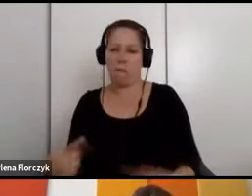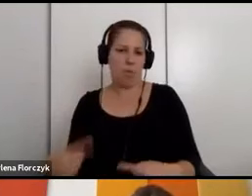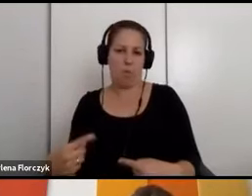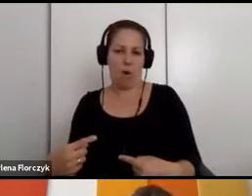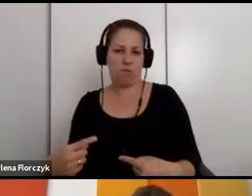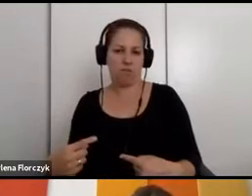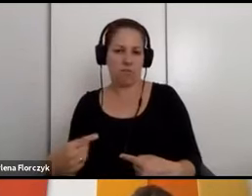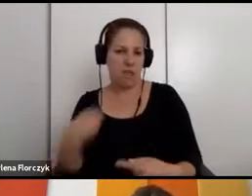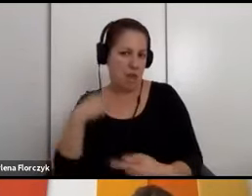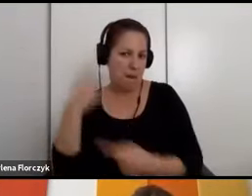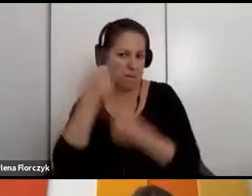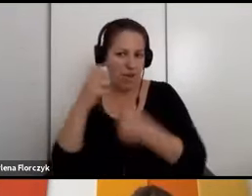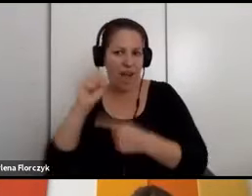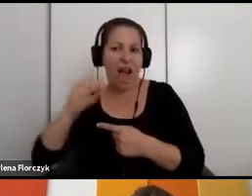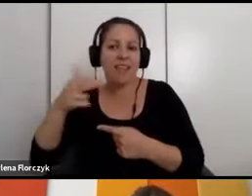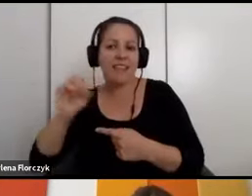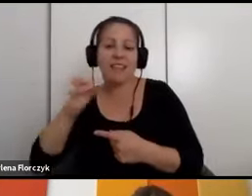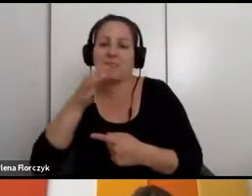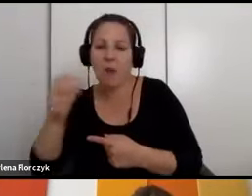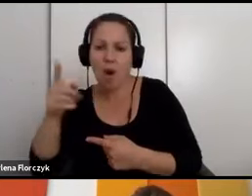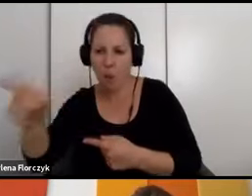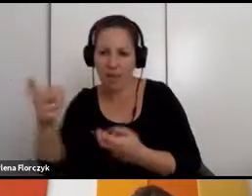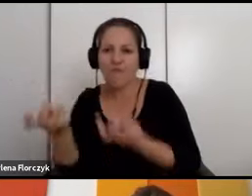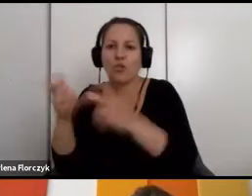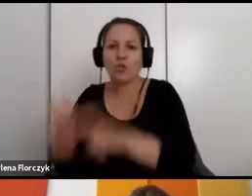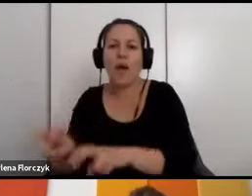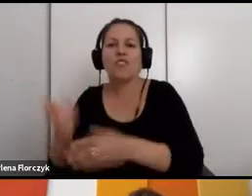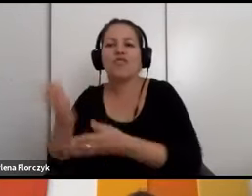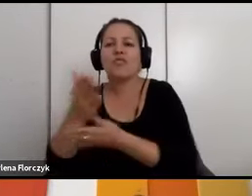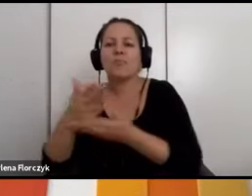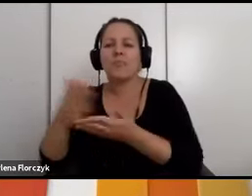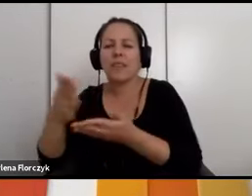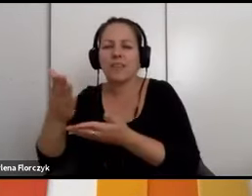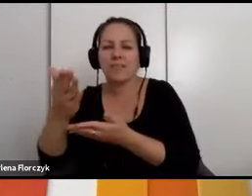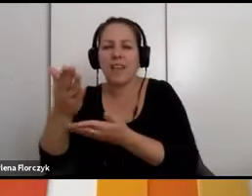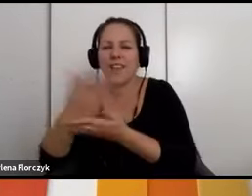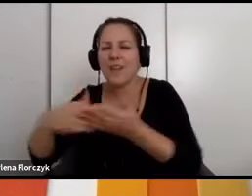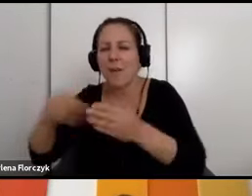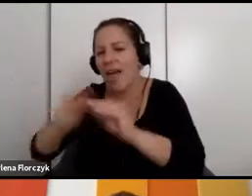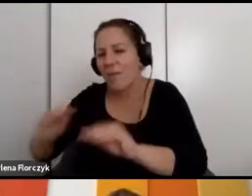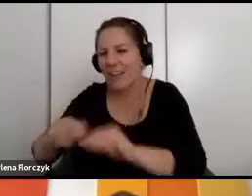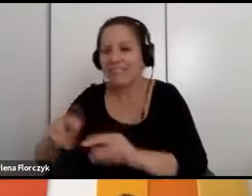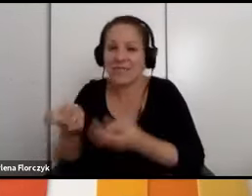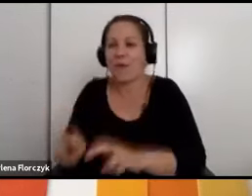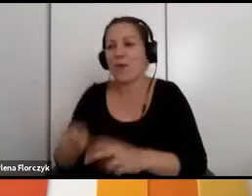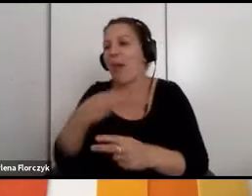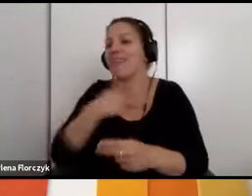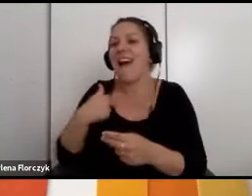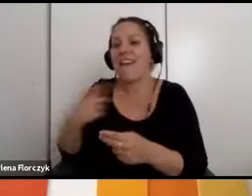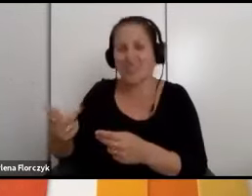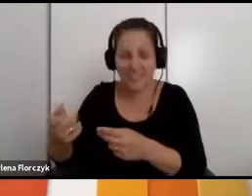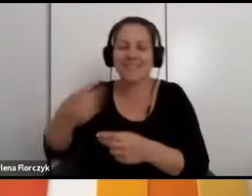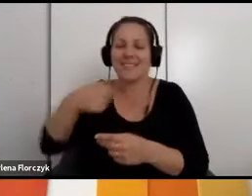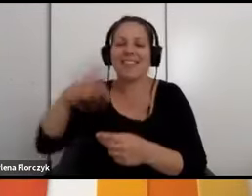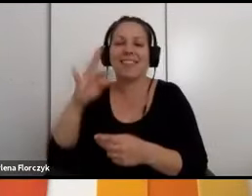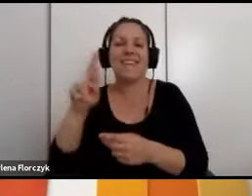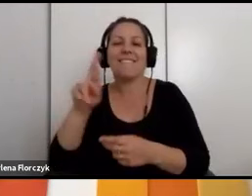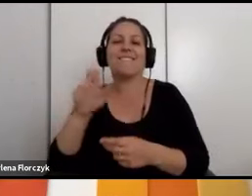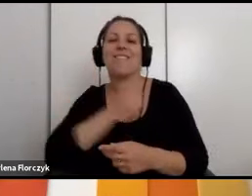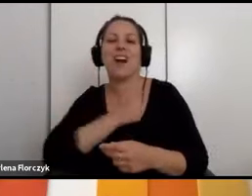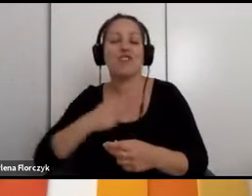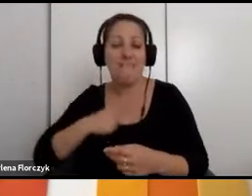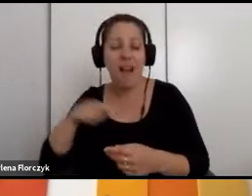tu myślę, że Ani się zapytamy, bo Ania tworzyła zespół edukacji, stworzyła nas w TR Warszawa i no to jest